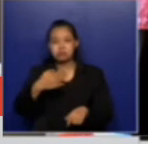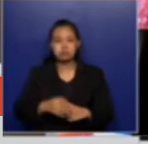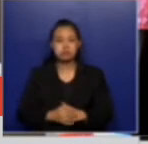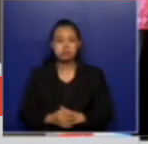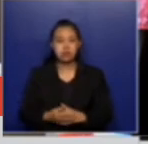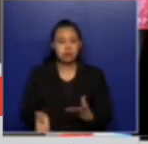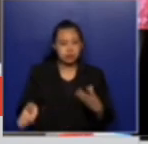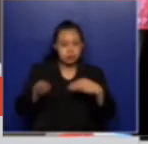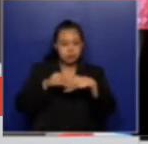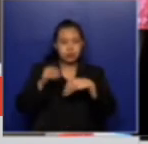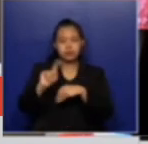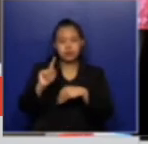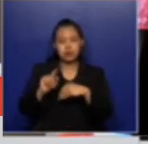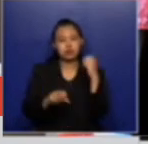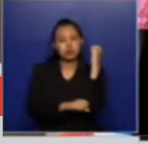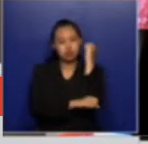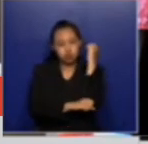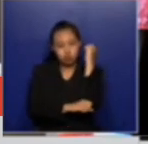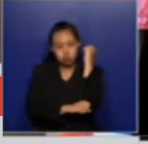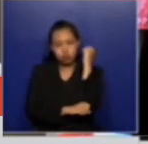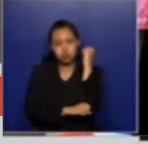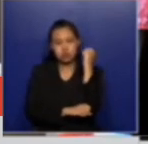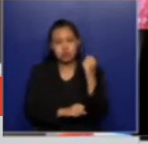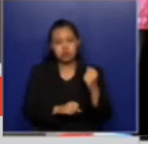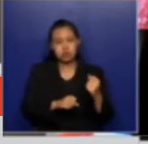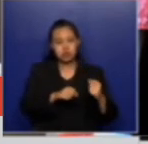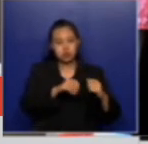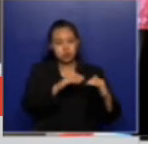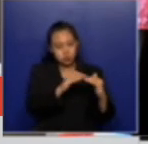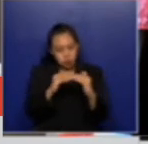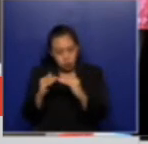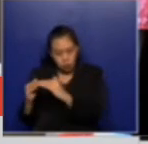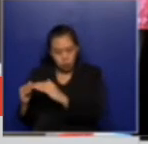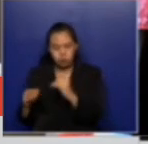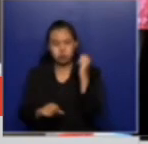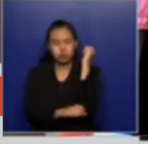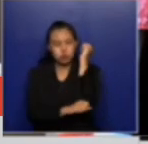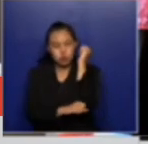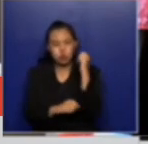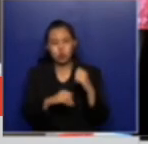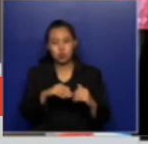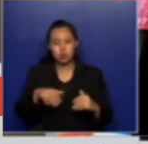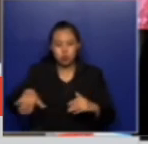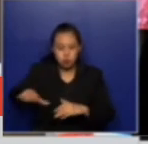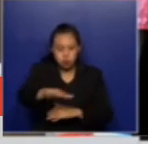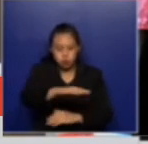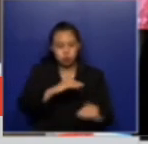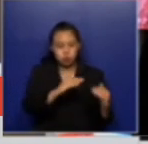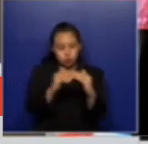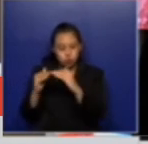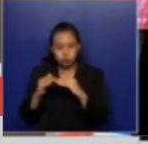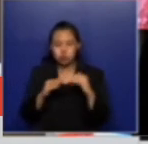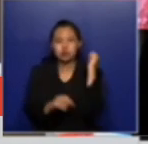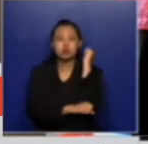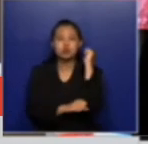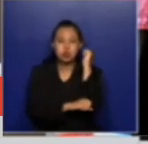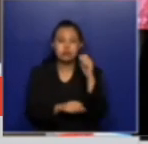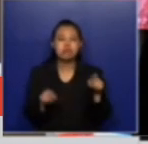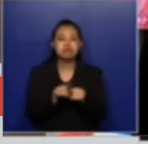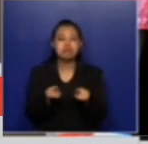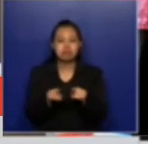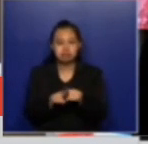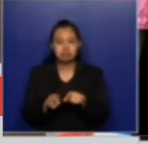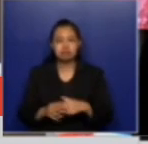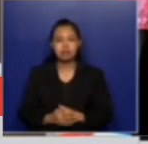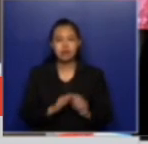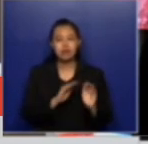ก็คือว่าจนเนี่ยจนได้ระดับจริงๆกว่านี้จนกันทั่วหน้าก็ฝากไว้สั้นๆเลยครับท่านนายกครับผ่านท่